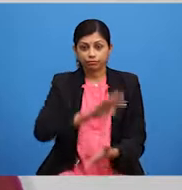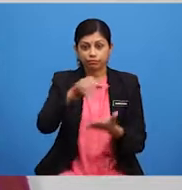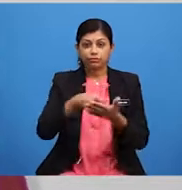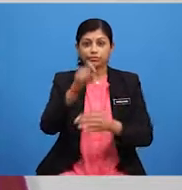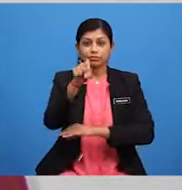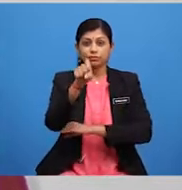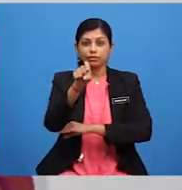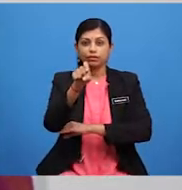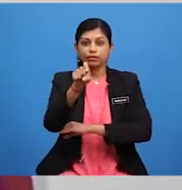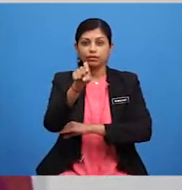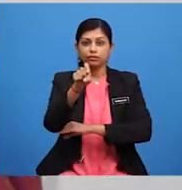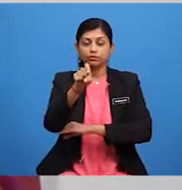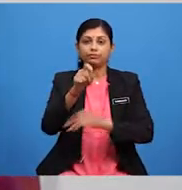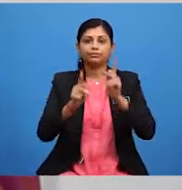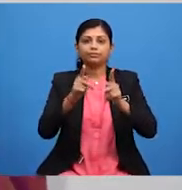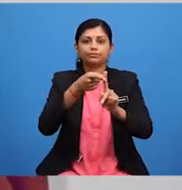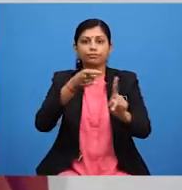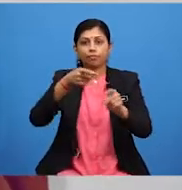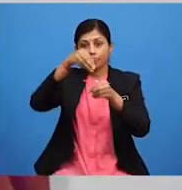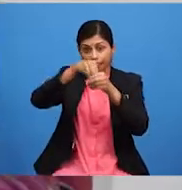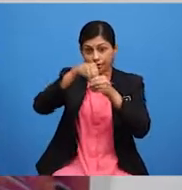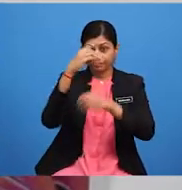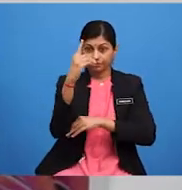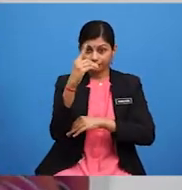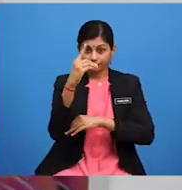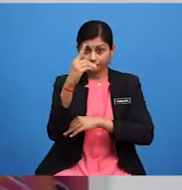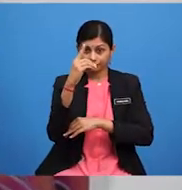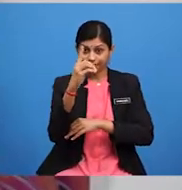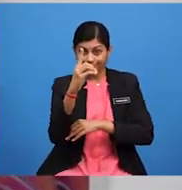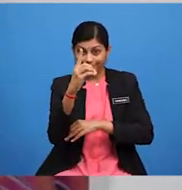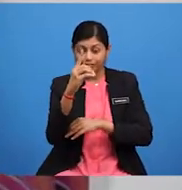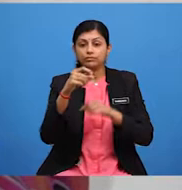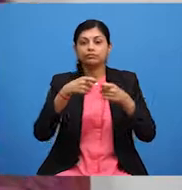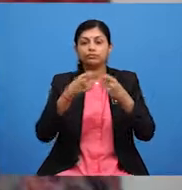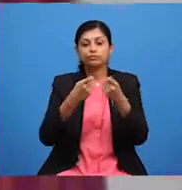lenyap menggunakan garisan putus-putus bagi titik D.